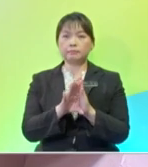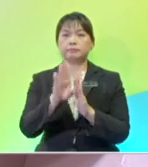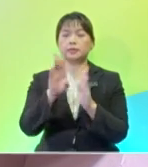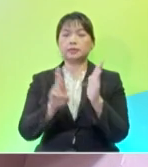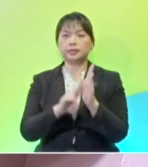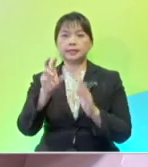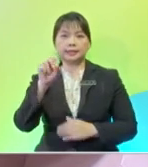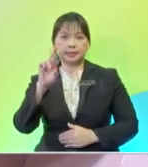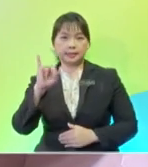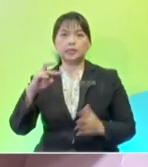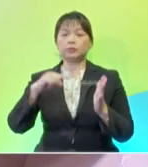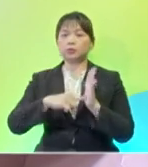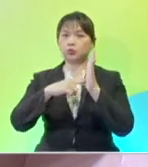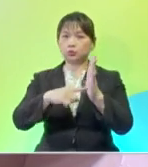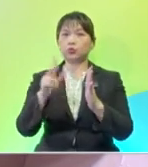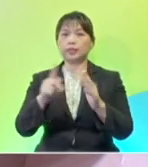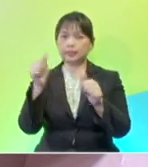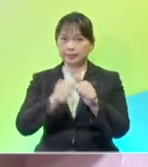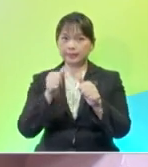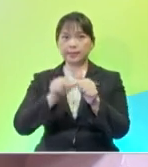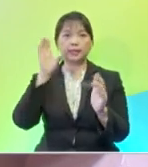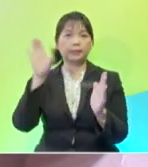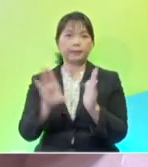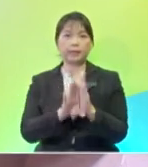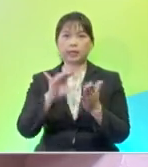setiap gambar itu saling berhubung